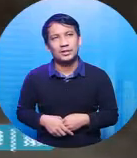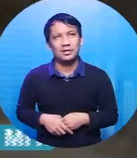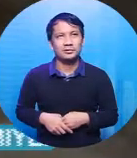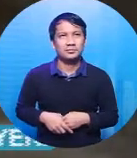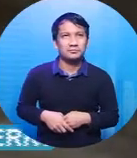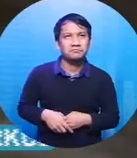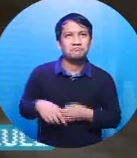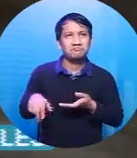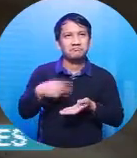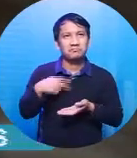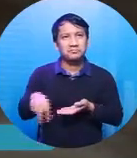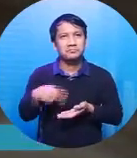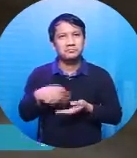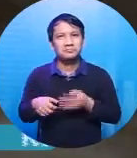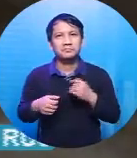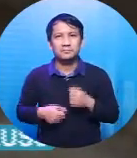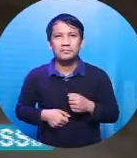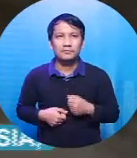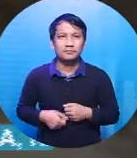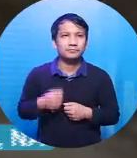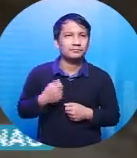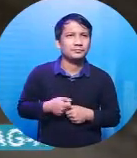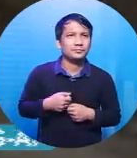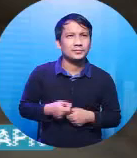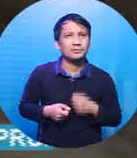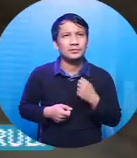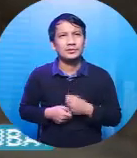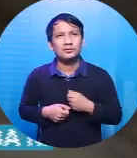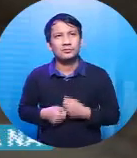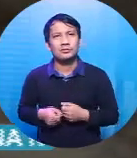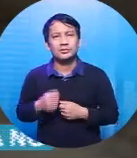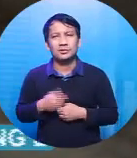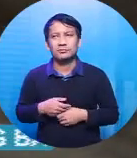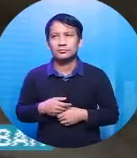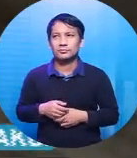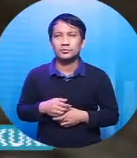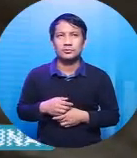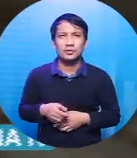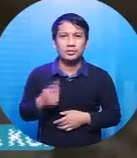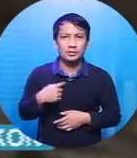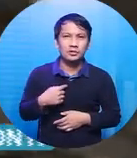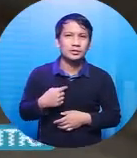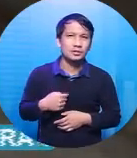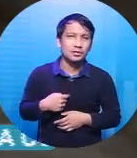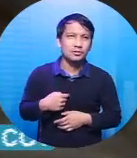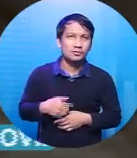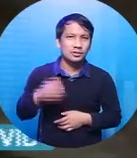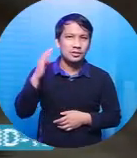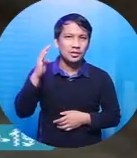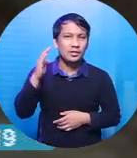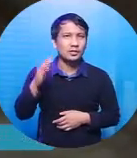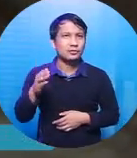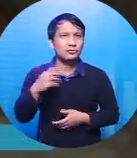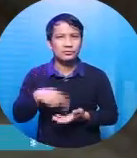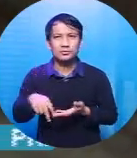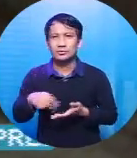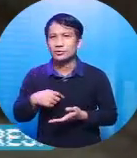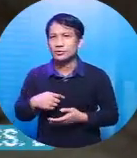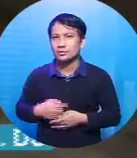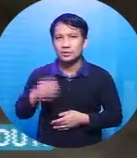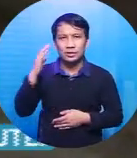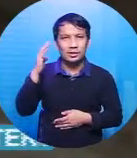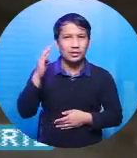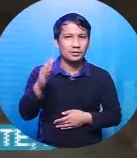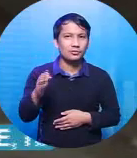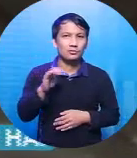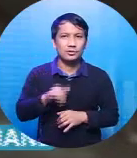ang idol sa mga pitbull po, kaya mga kababayan mo ay saludo. Ikaw ang